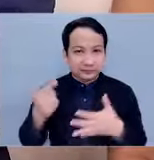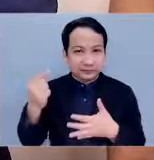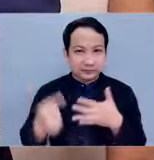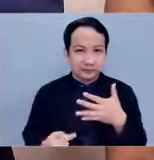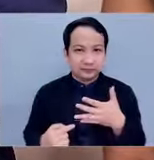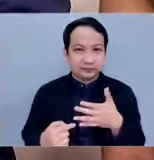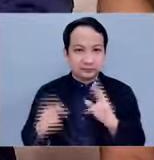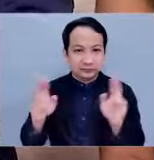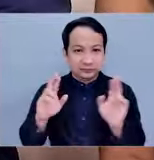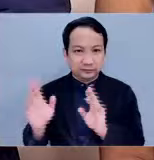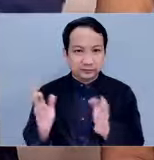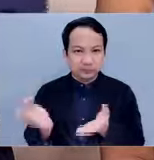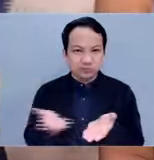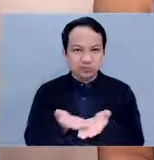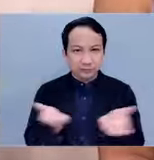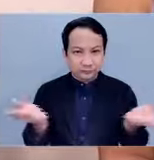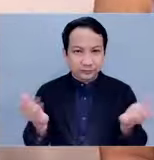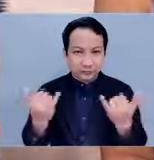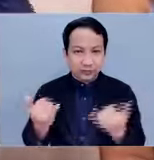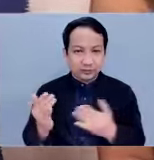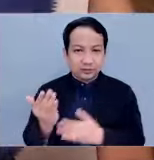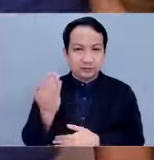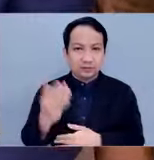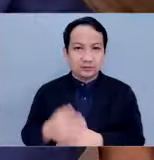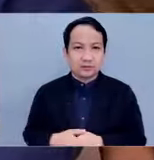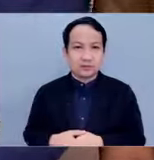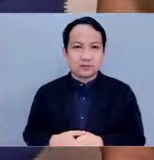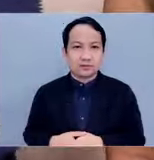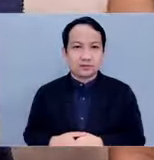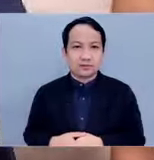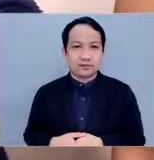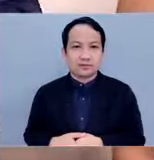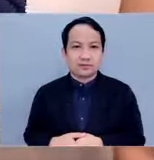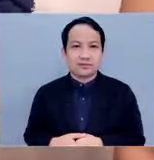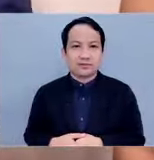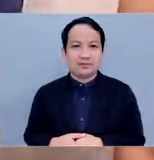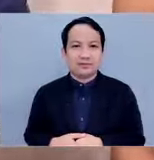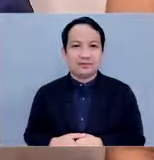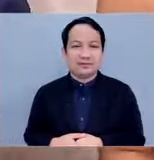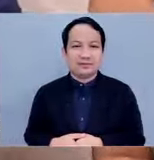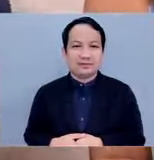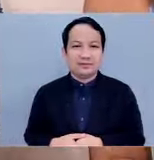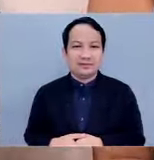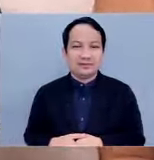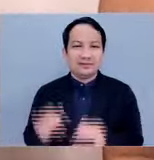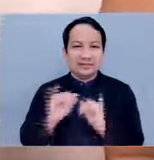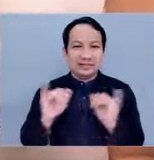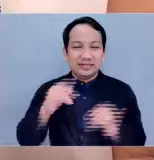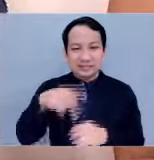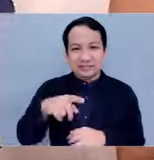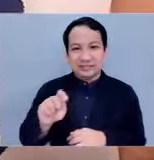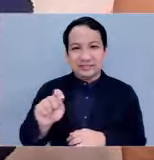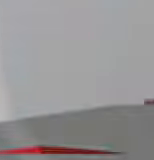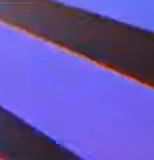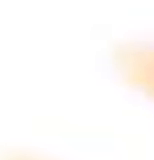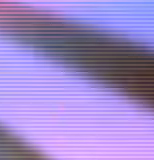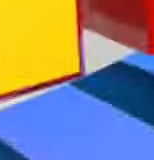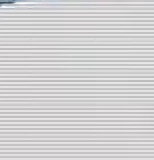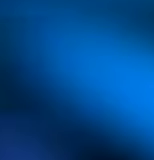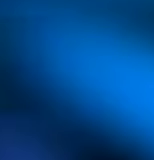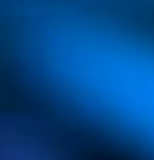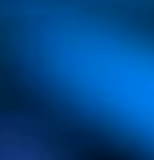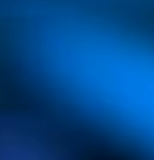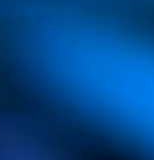inihain para sa mga kapatid natin ngayong umaga. Kasi na natin ang malinis. Wow! Tama? Pampets pa rin! Patok ito, lalo na sa mga